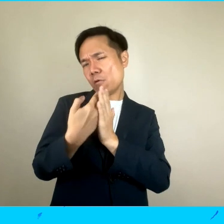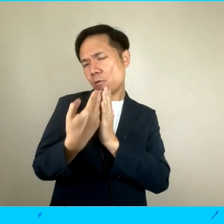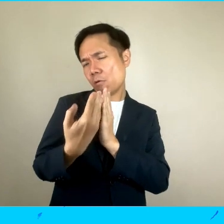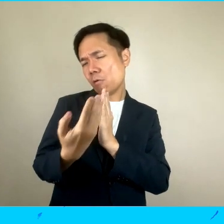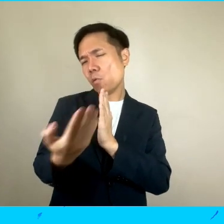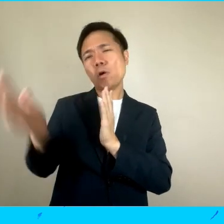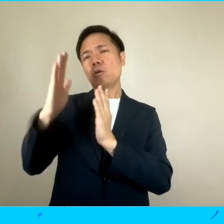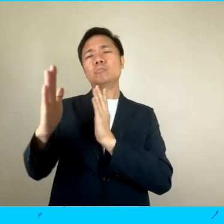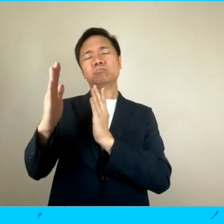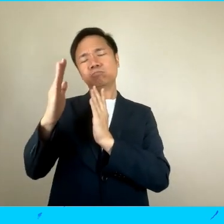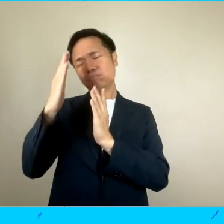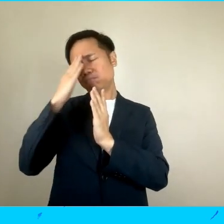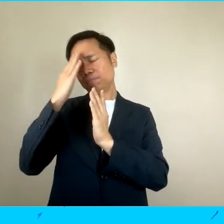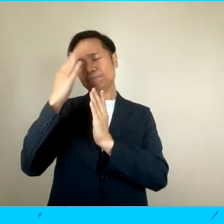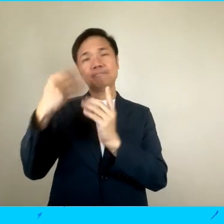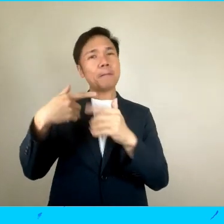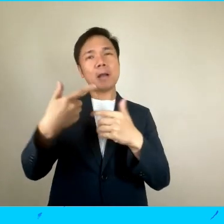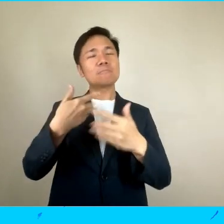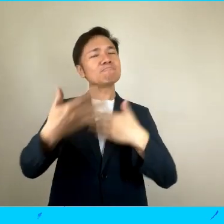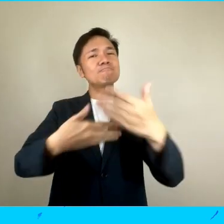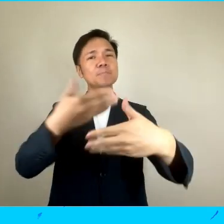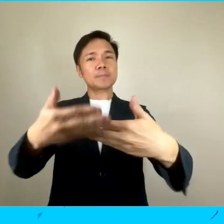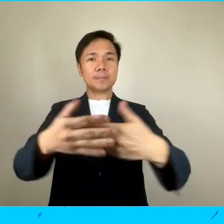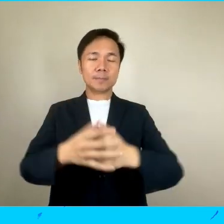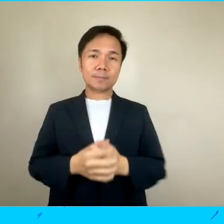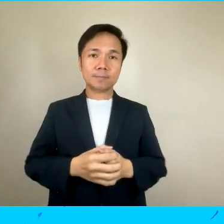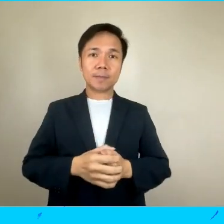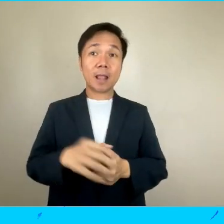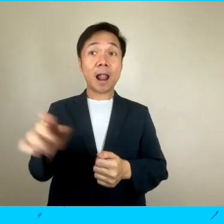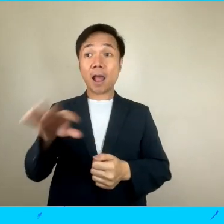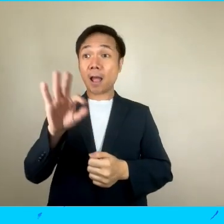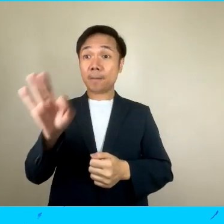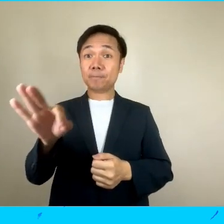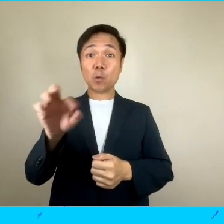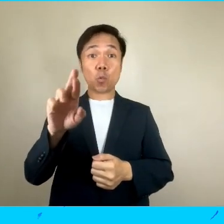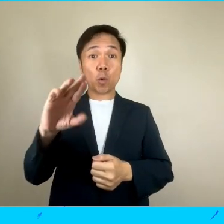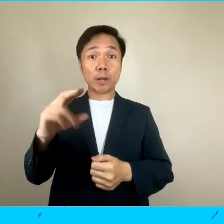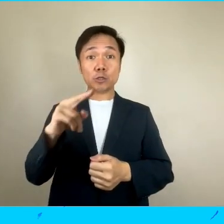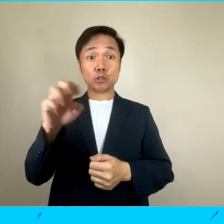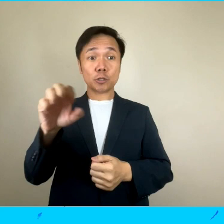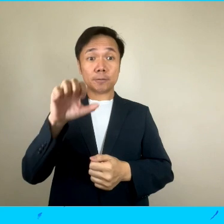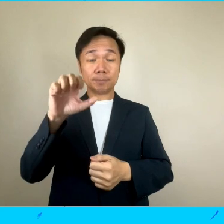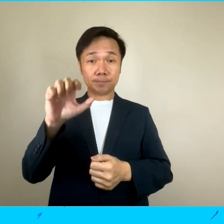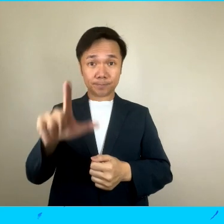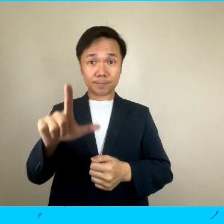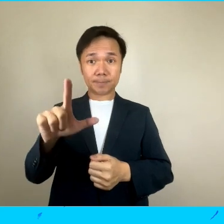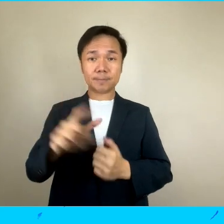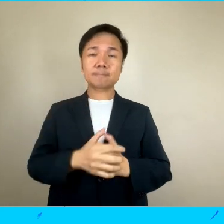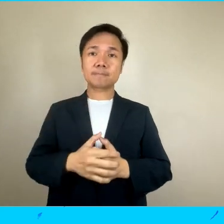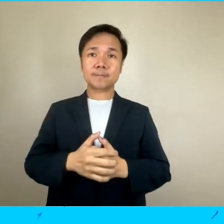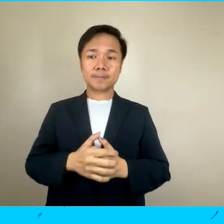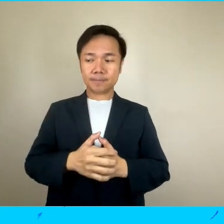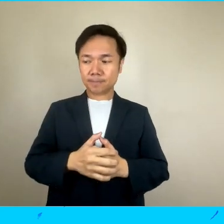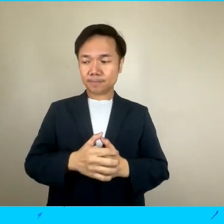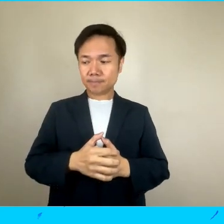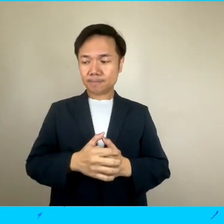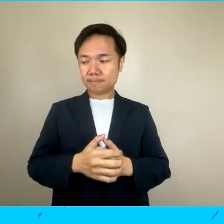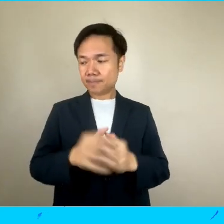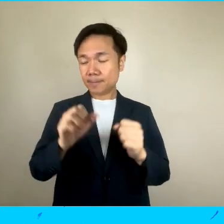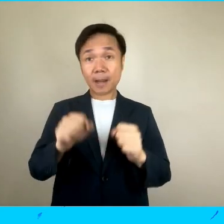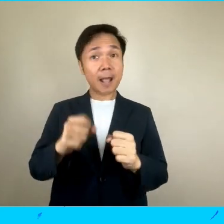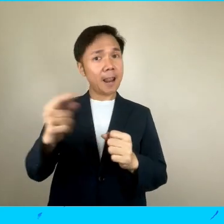des objectifs. Et donc, on a une responsabilité en ce qui concerne les résultats des décisions. Je me demande, je vais vous